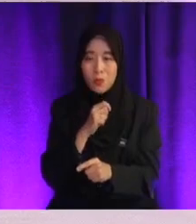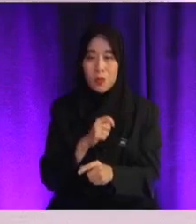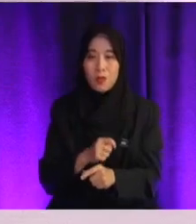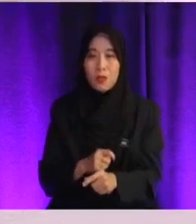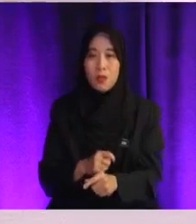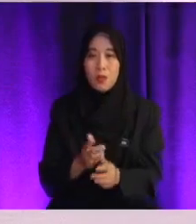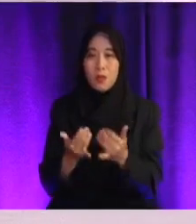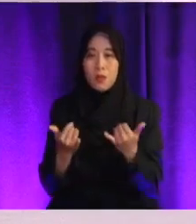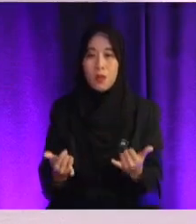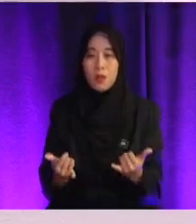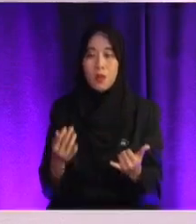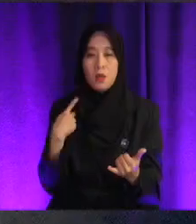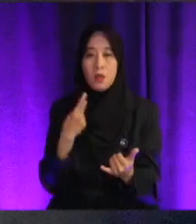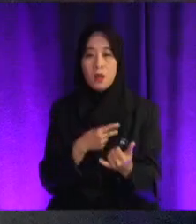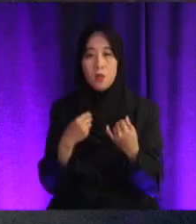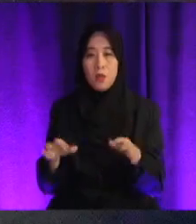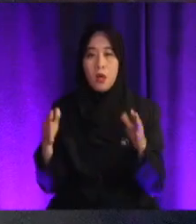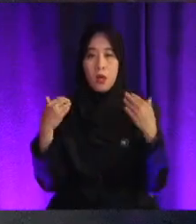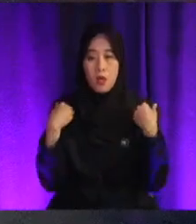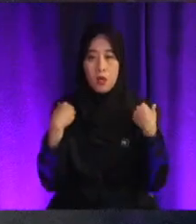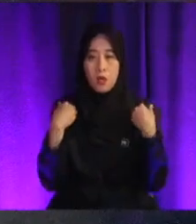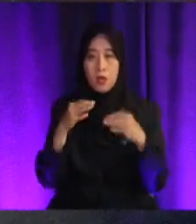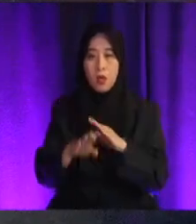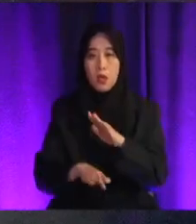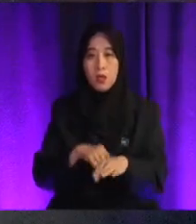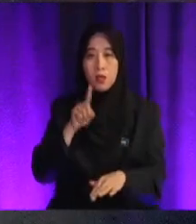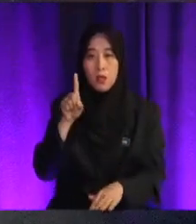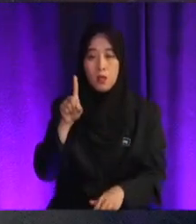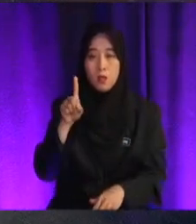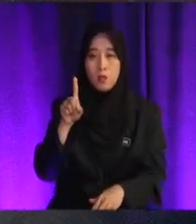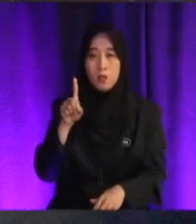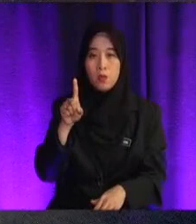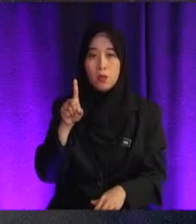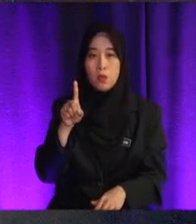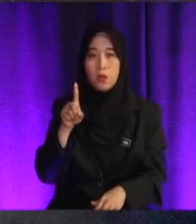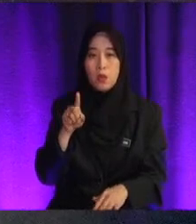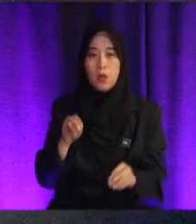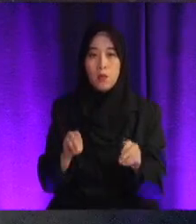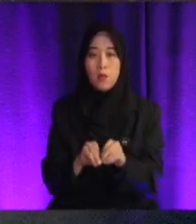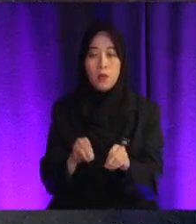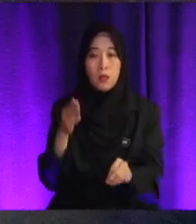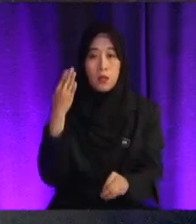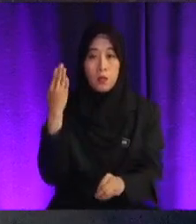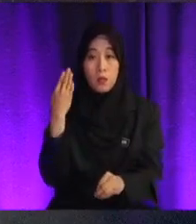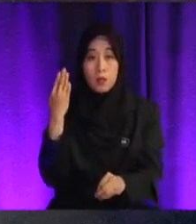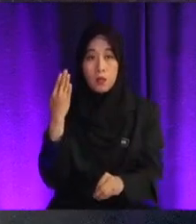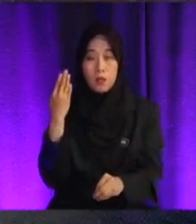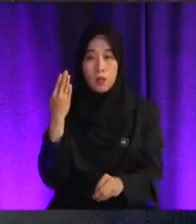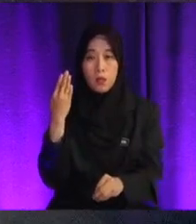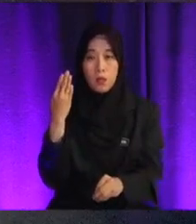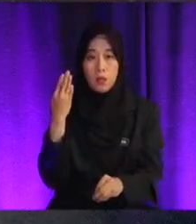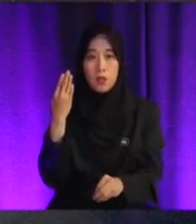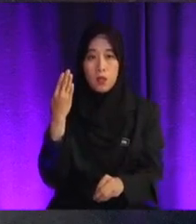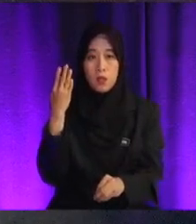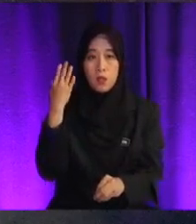Jadi sekarang kita pun dah ada yang ini. So langkah pertama adalah Okey, macam biasa. Okey. Tadi ni kita